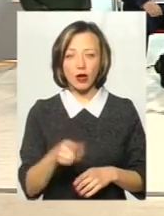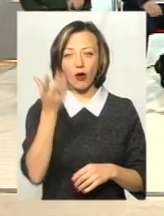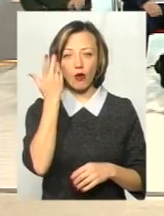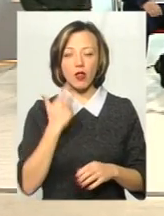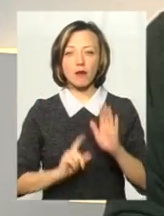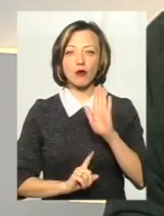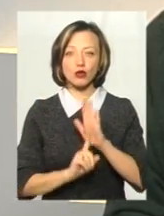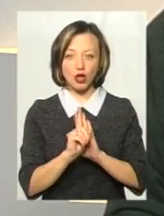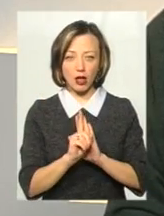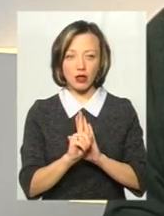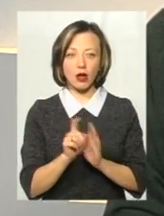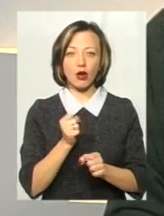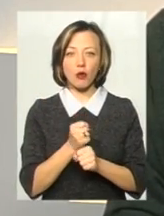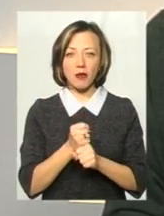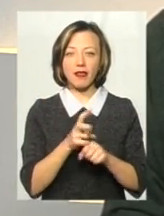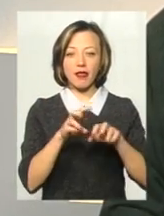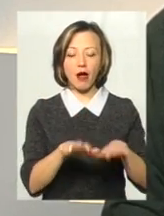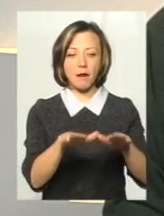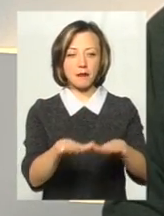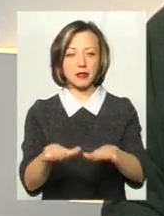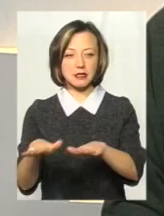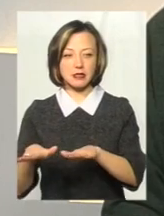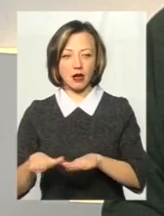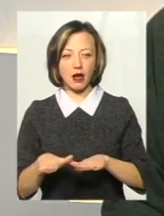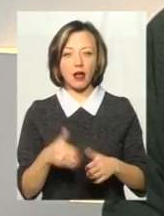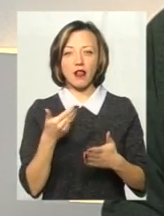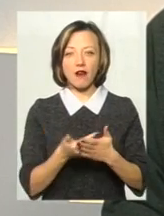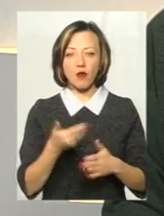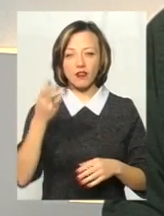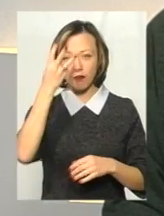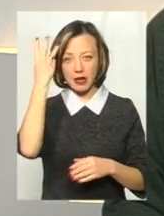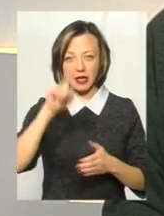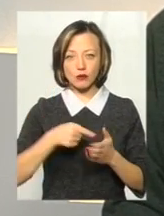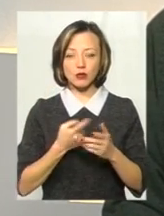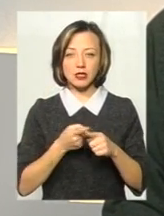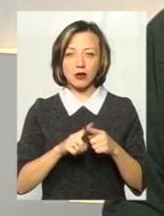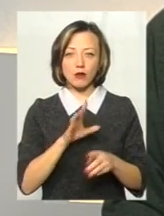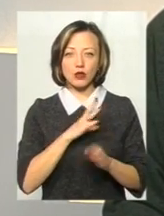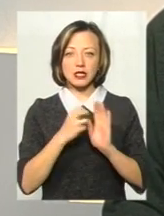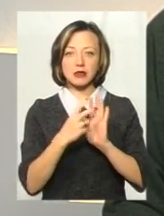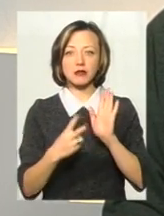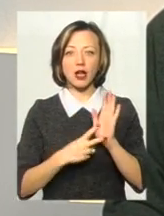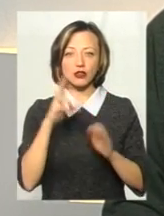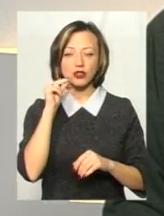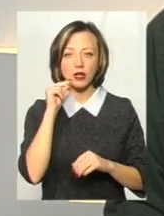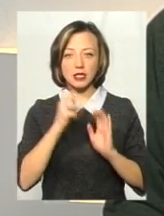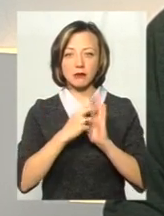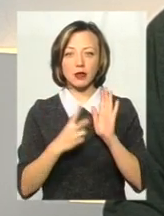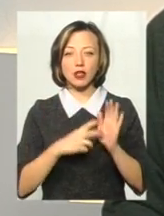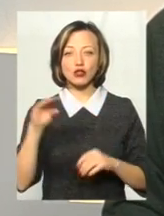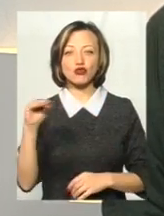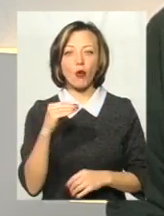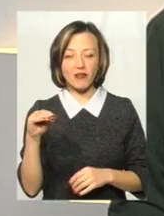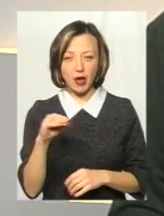коли почали робити на місцях. Так от, в Хмельницькому це десь було, напевно, 17-го числа, 17